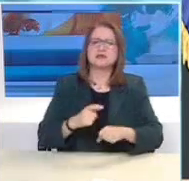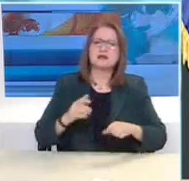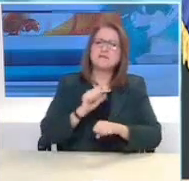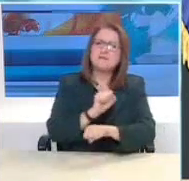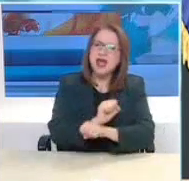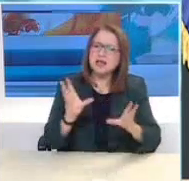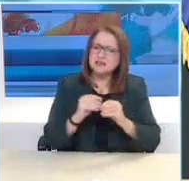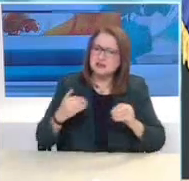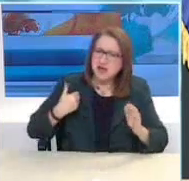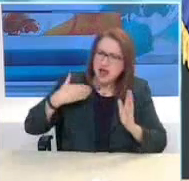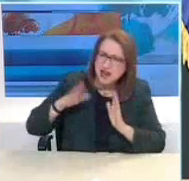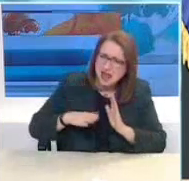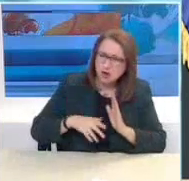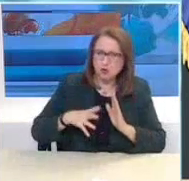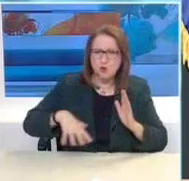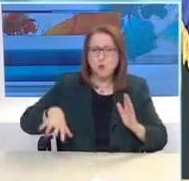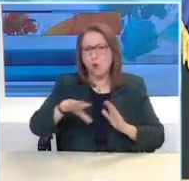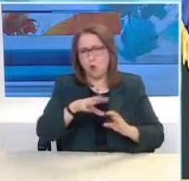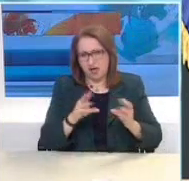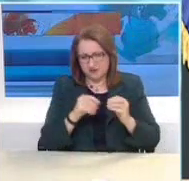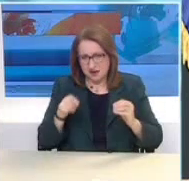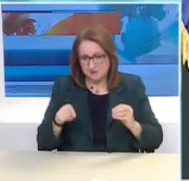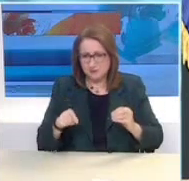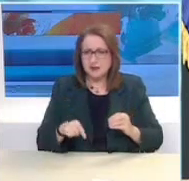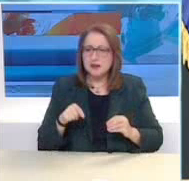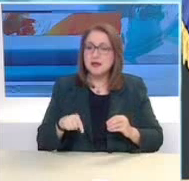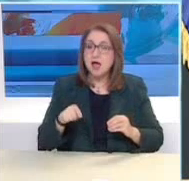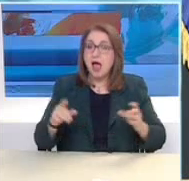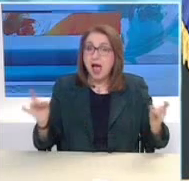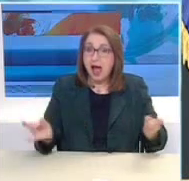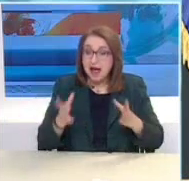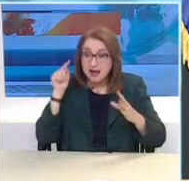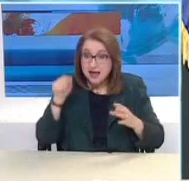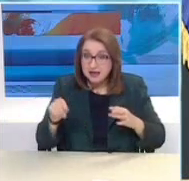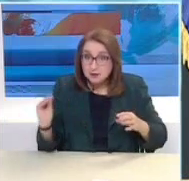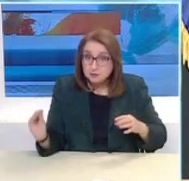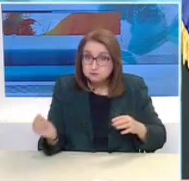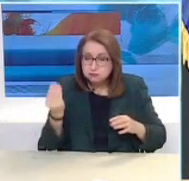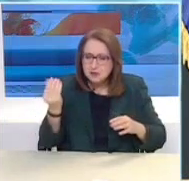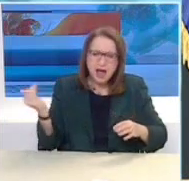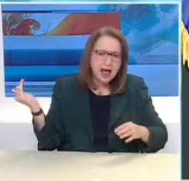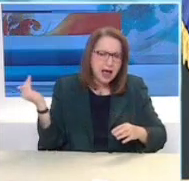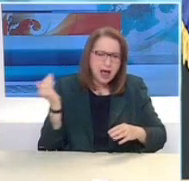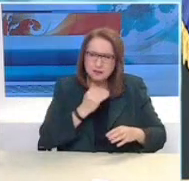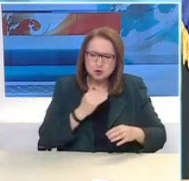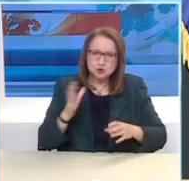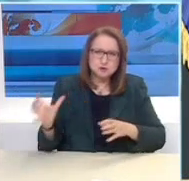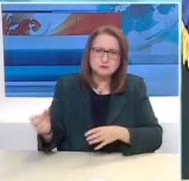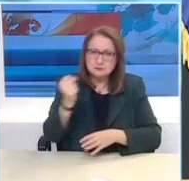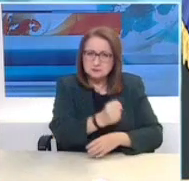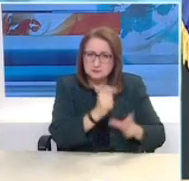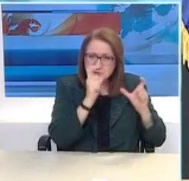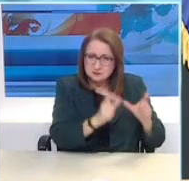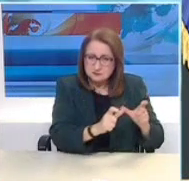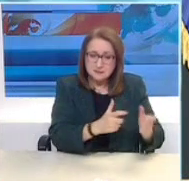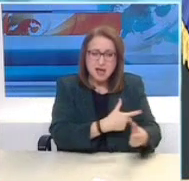Σε αυτές τις δομές, σε περίπτωση ανάπτυξης συμπτωμάτων, πρέπει να υπάρχει άμεση απόκριση, έγκυρος εργαστηριακός έλεγχος και αποφυγή διασποράς της